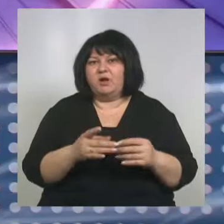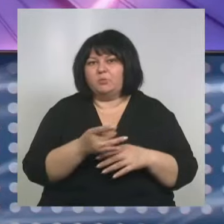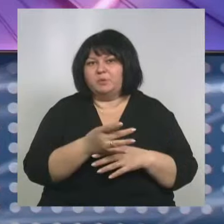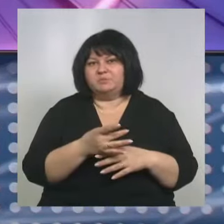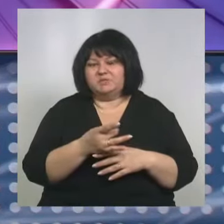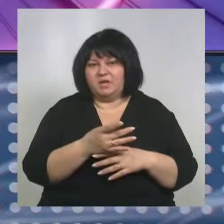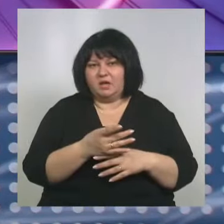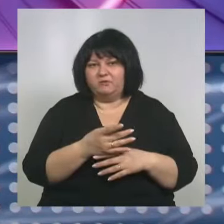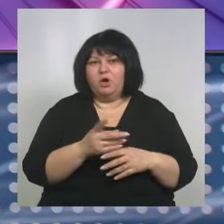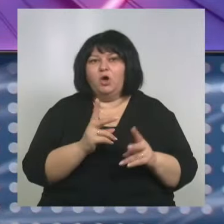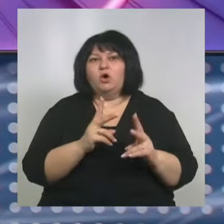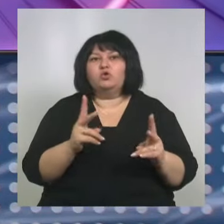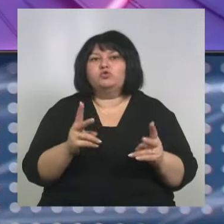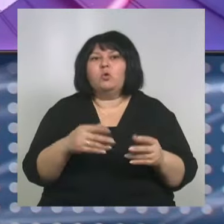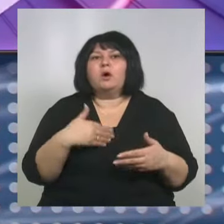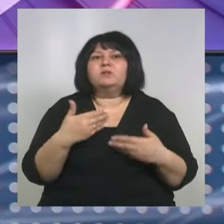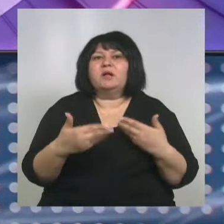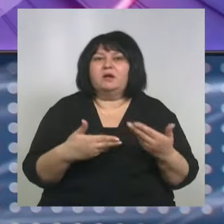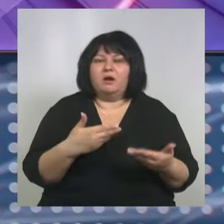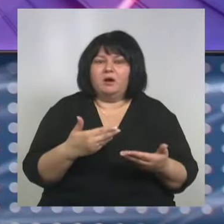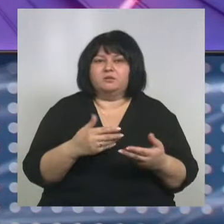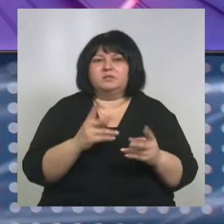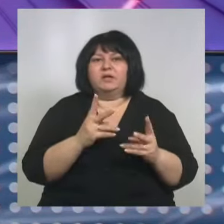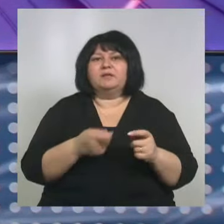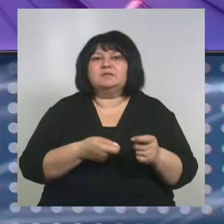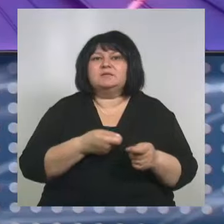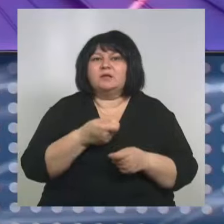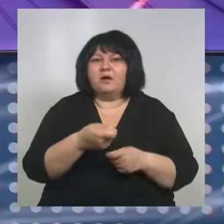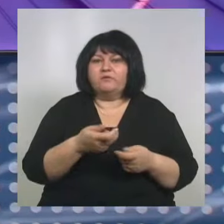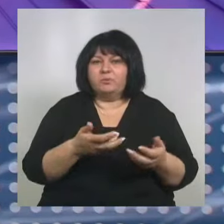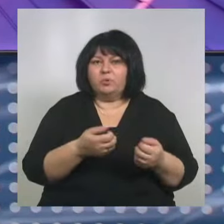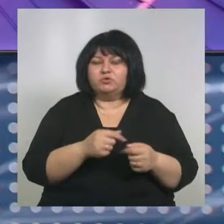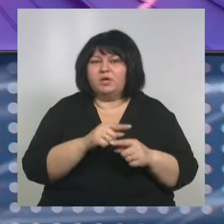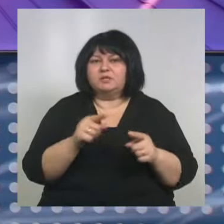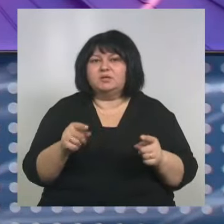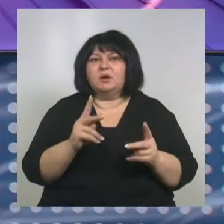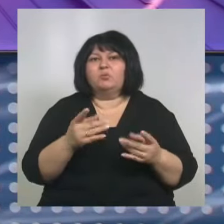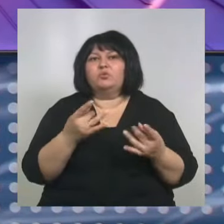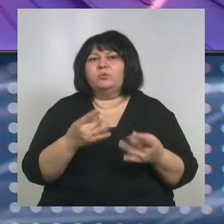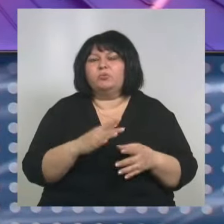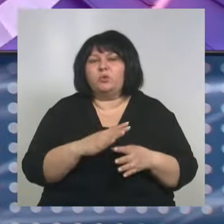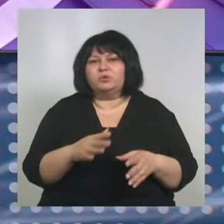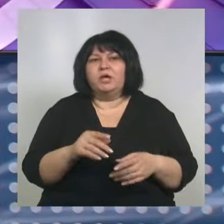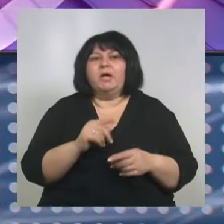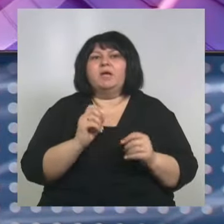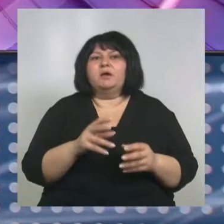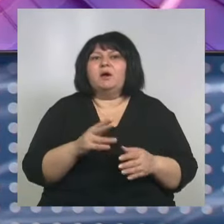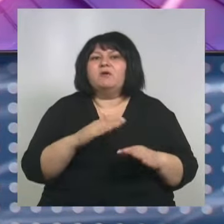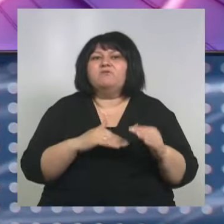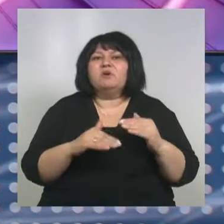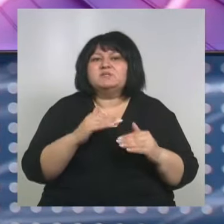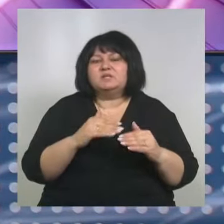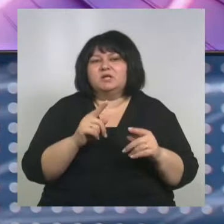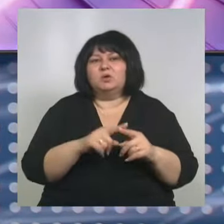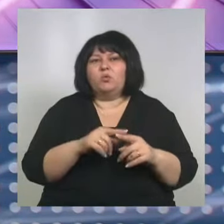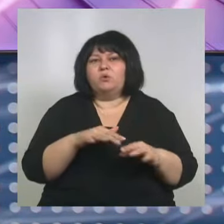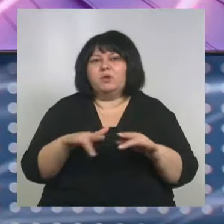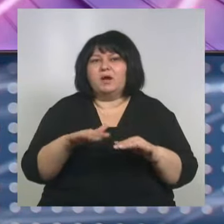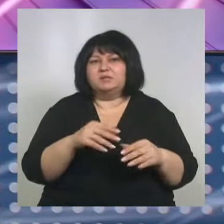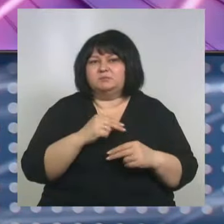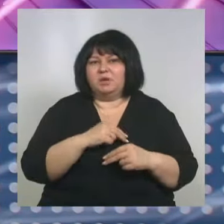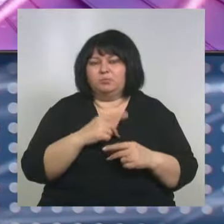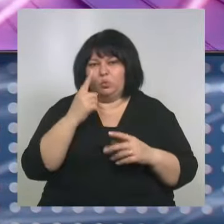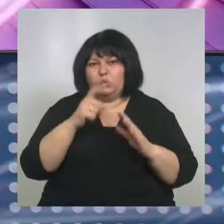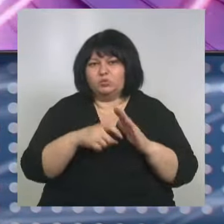обстрелов кто откликается Какие заявки поступают от тех кому сейчас непросто и как выстроен механизм такой большой работы